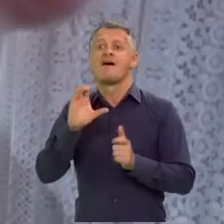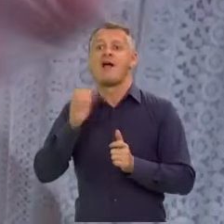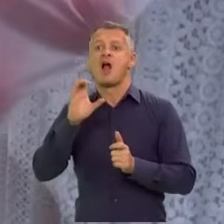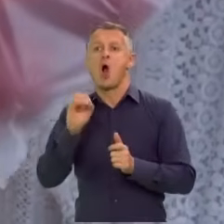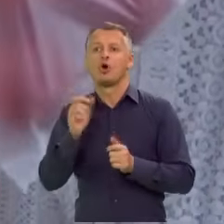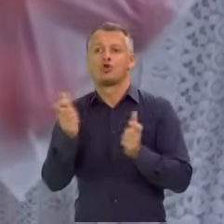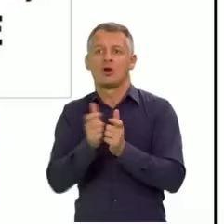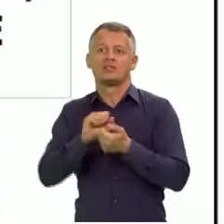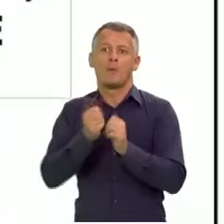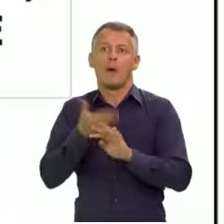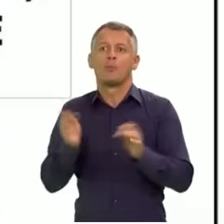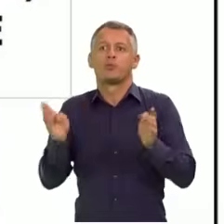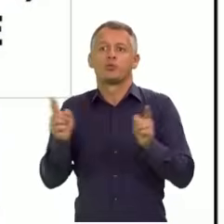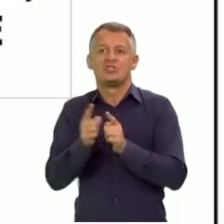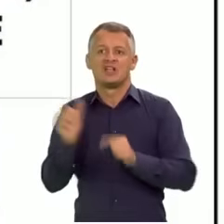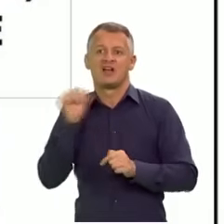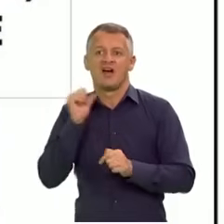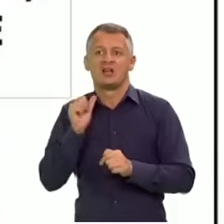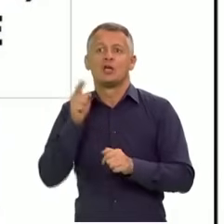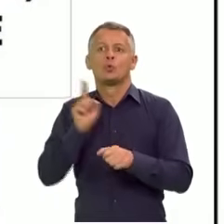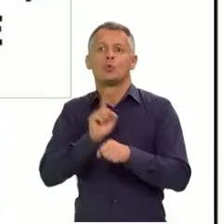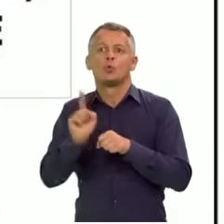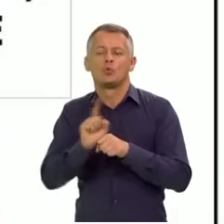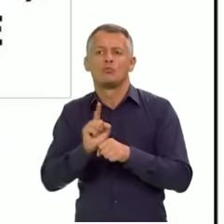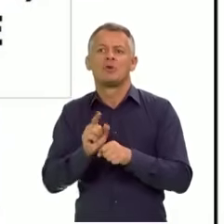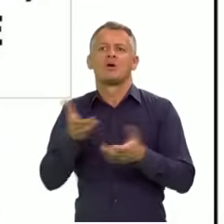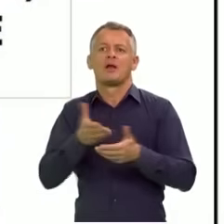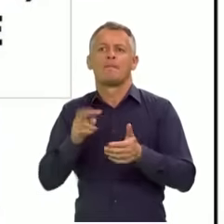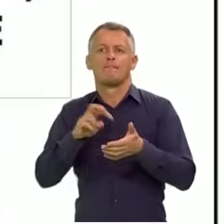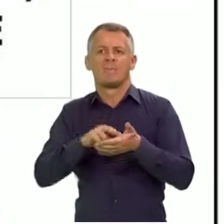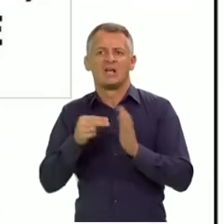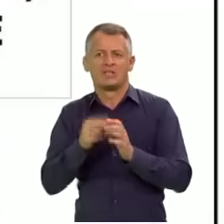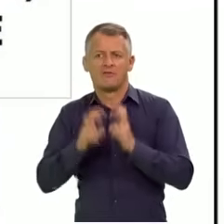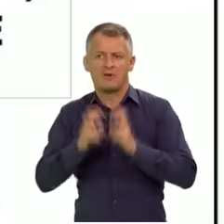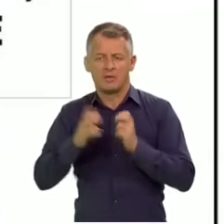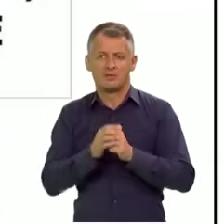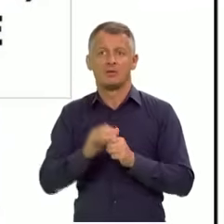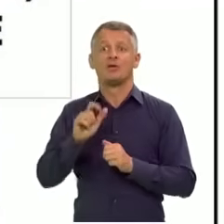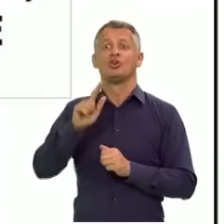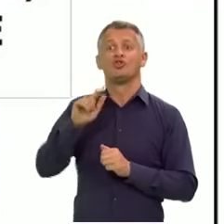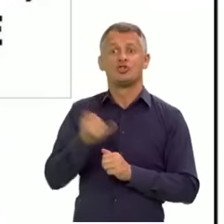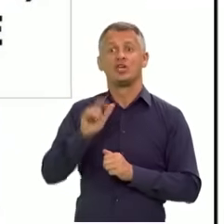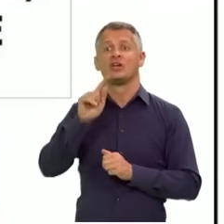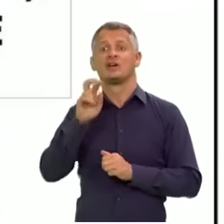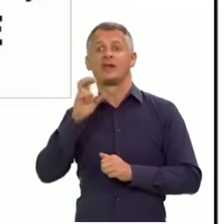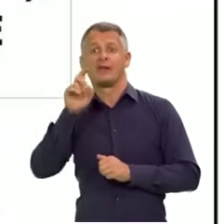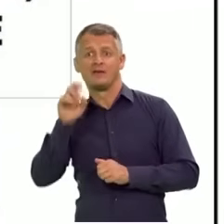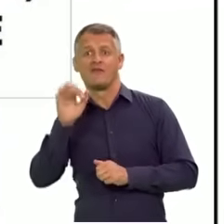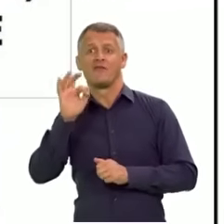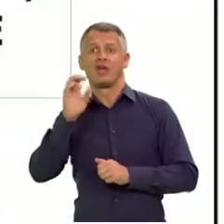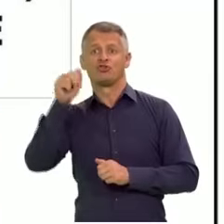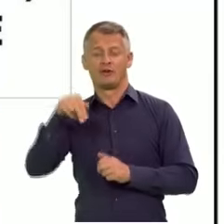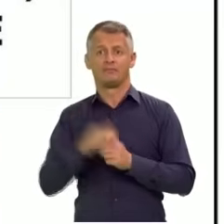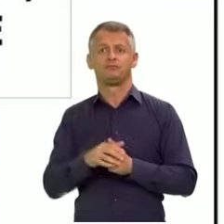mai puțină carne într-un mezel procesat. Mai există și greedflation, adică inflație de lăcomie.